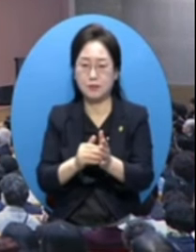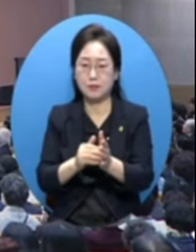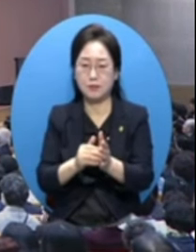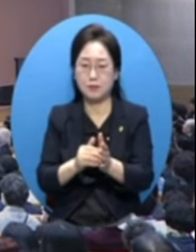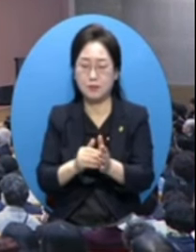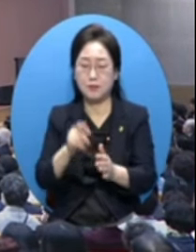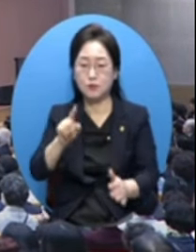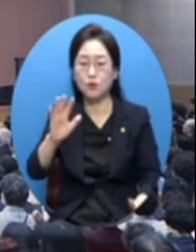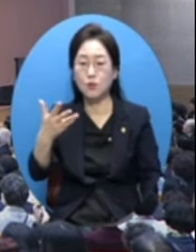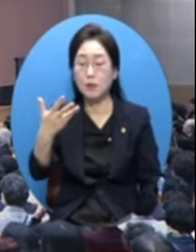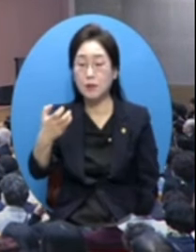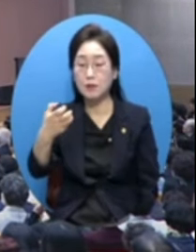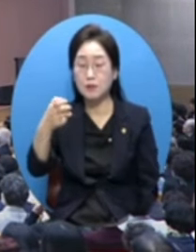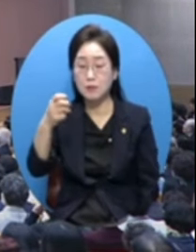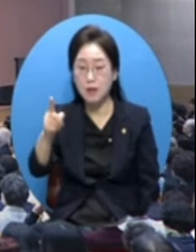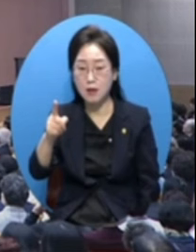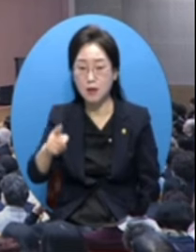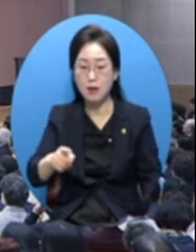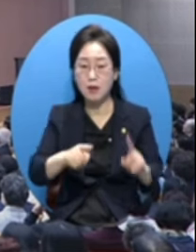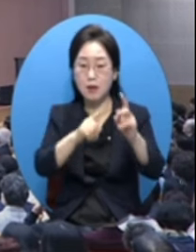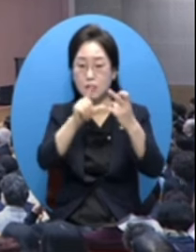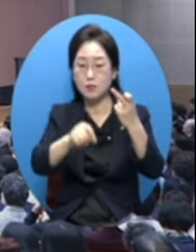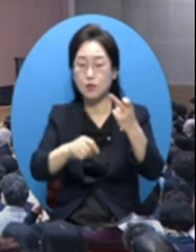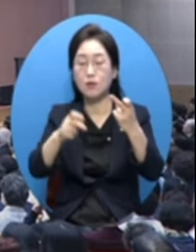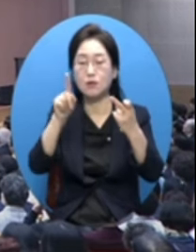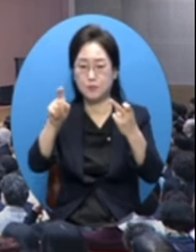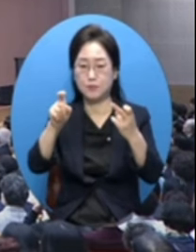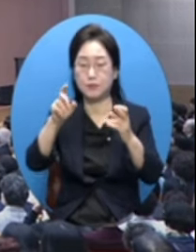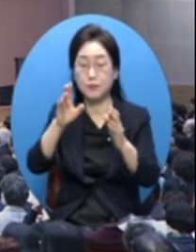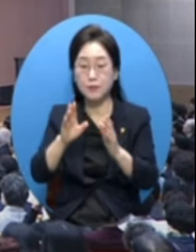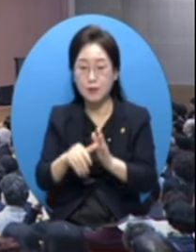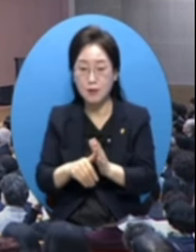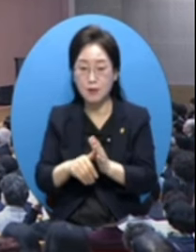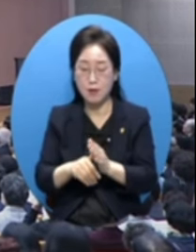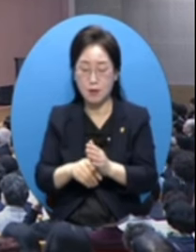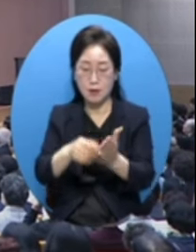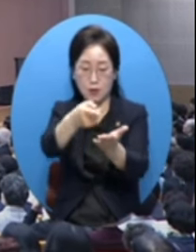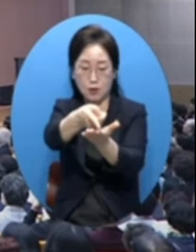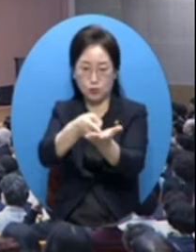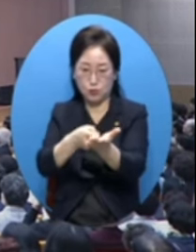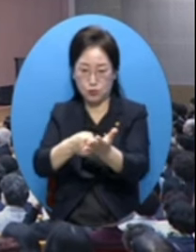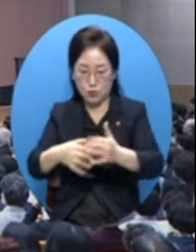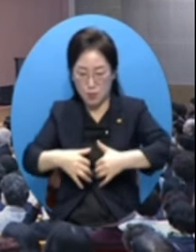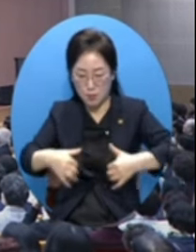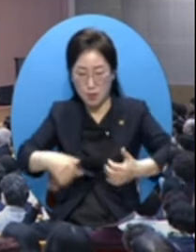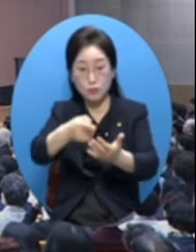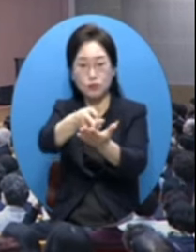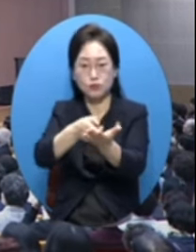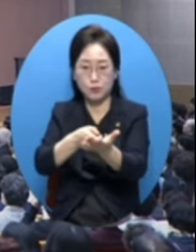그래서 1981년 12월 10일 날 이제 개복 수술을 받게 됐는데